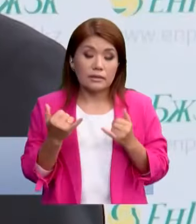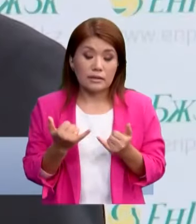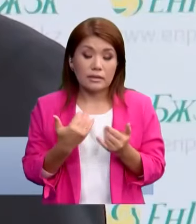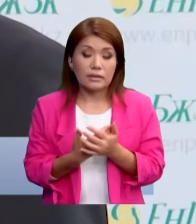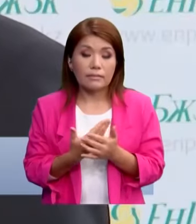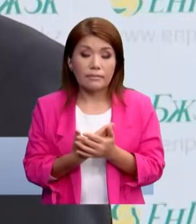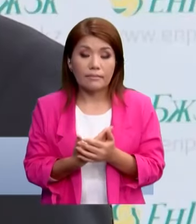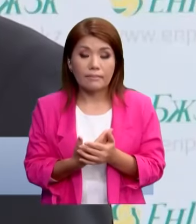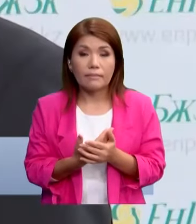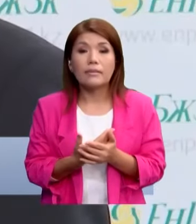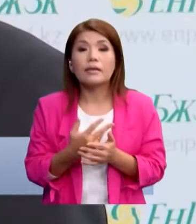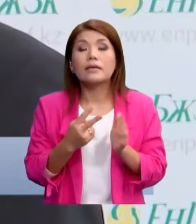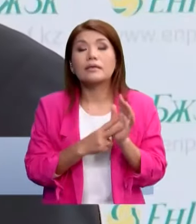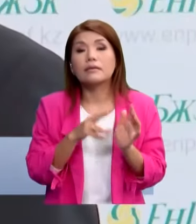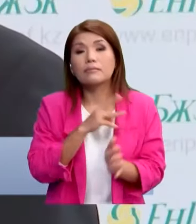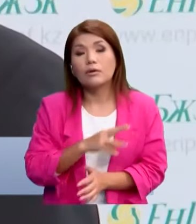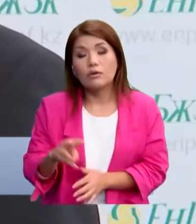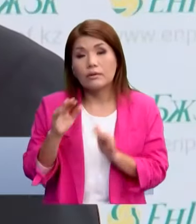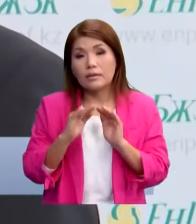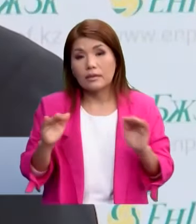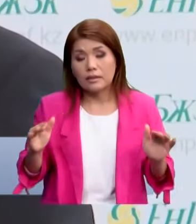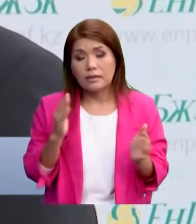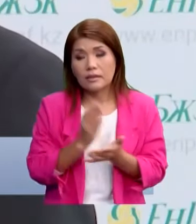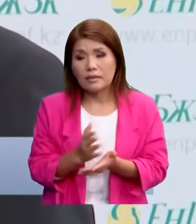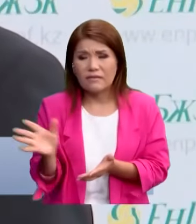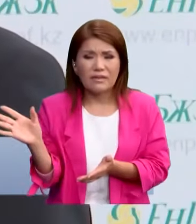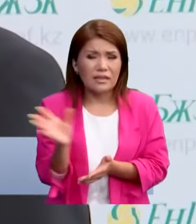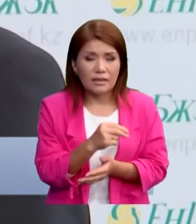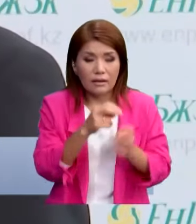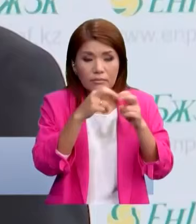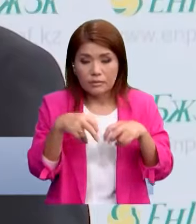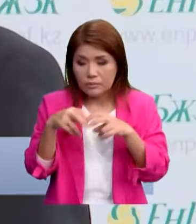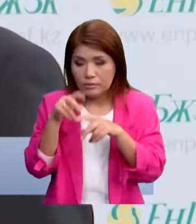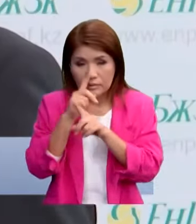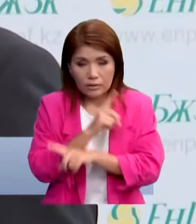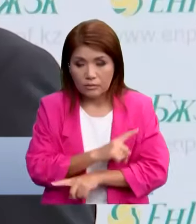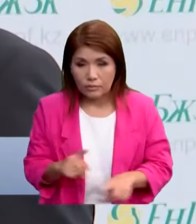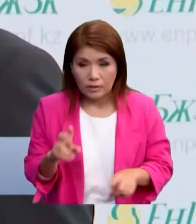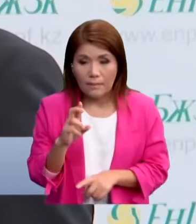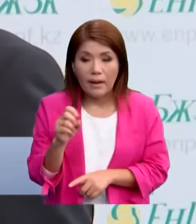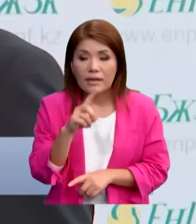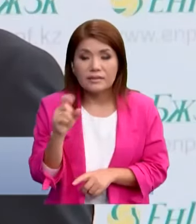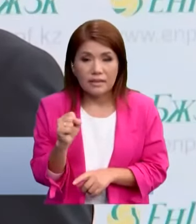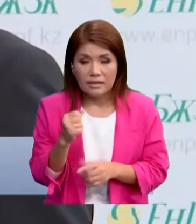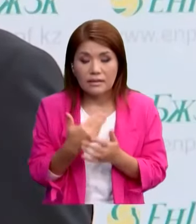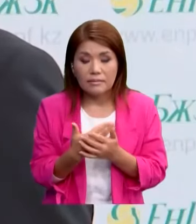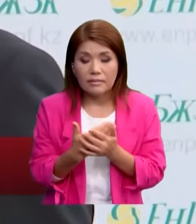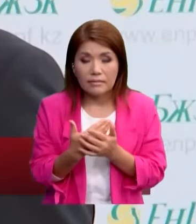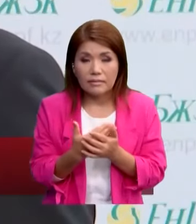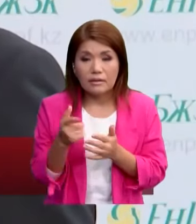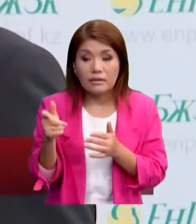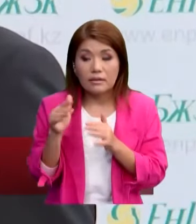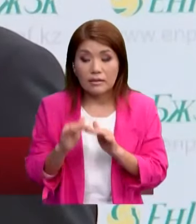мысалы 7 миллионға жуық бала бар, оның бәрін бірдей тексере бермейміз. Бізде база бойынша ол